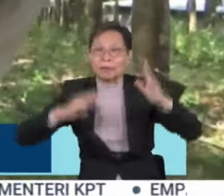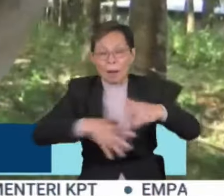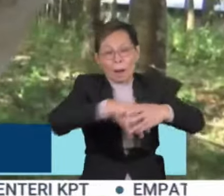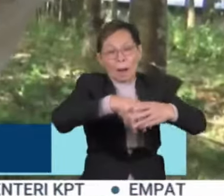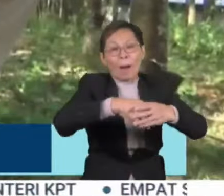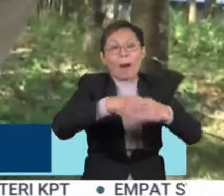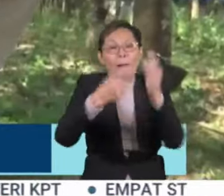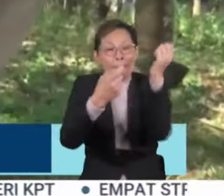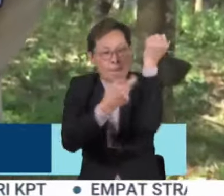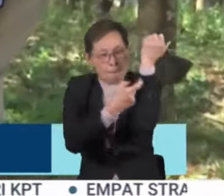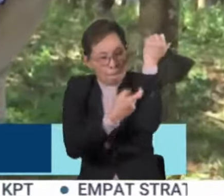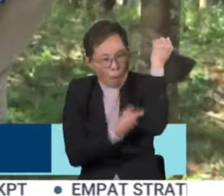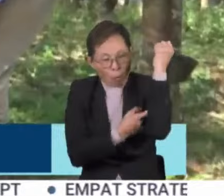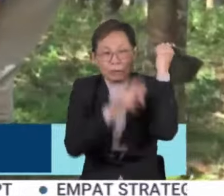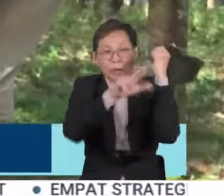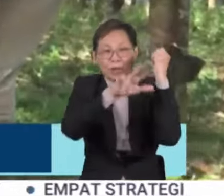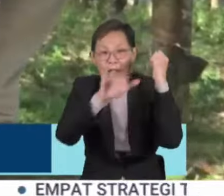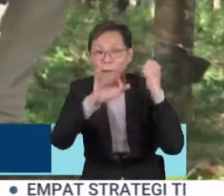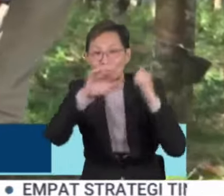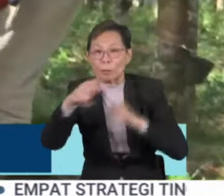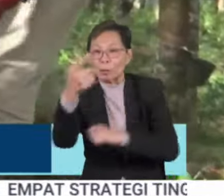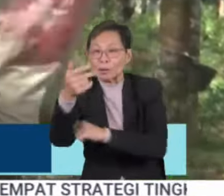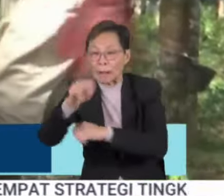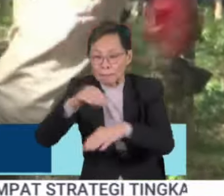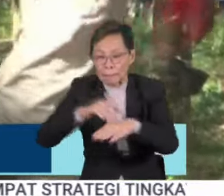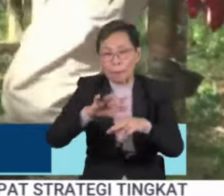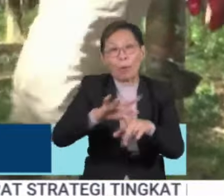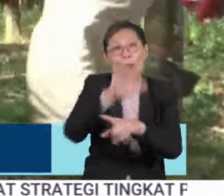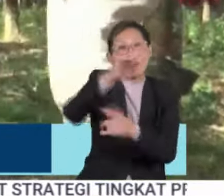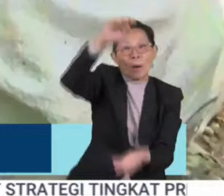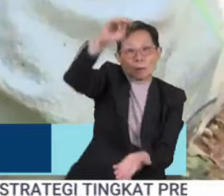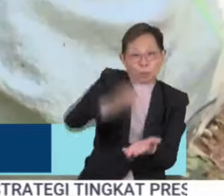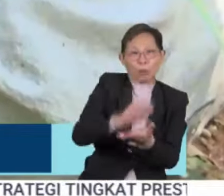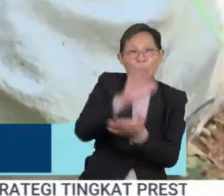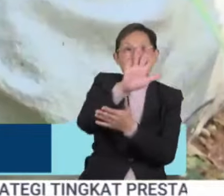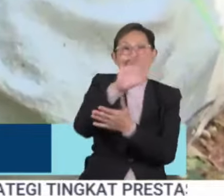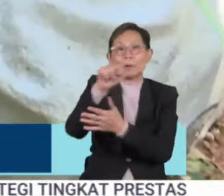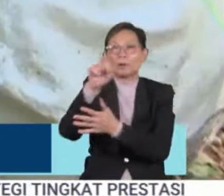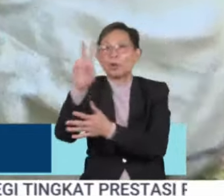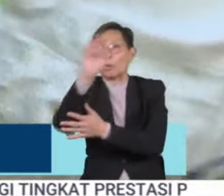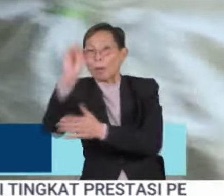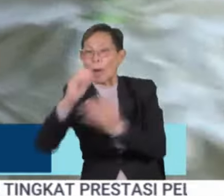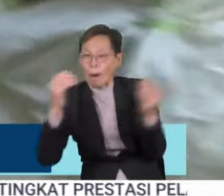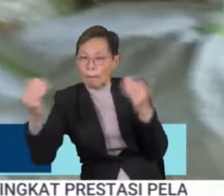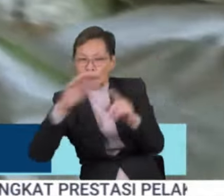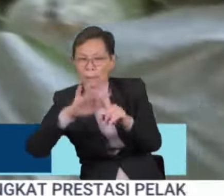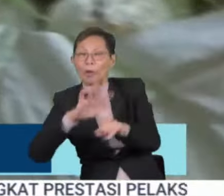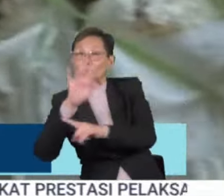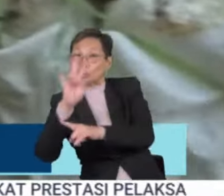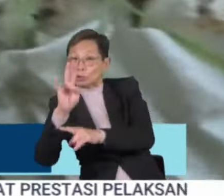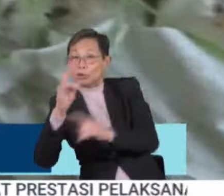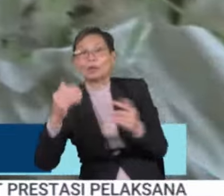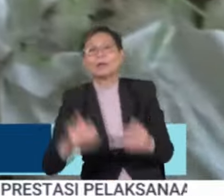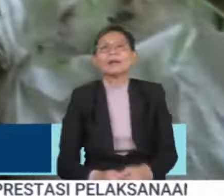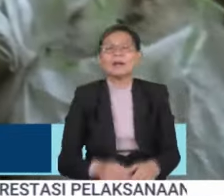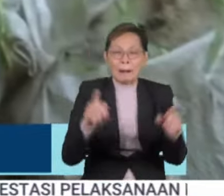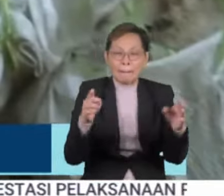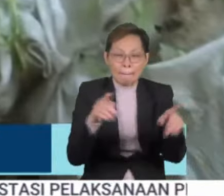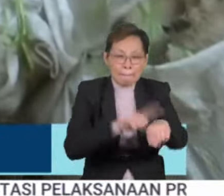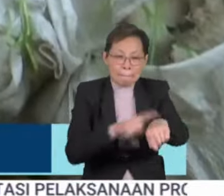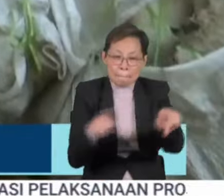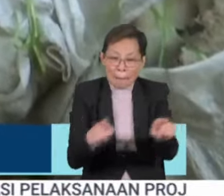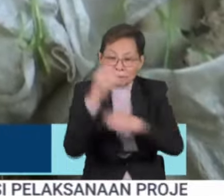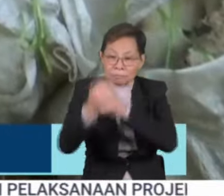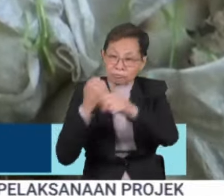Pengeluaran getah asli hampir 36,000 tan pada Ogos turun 5.2% berbanding Julai. Berbanding tempoh sama tahun